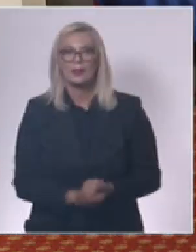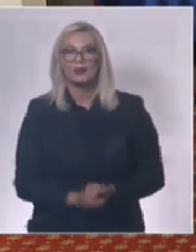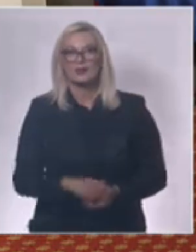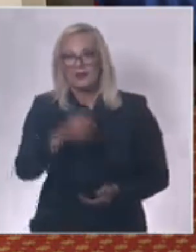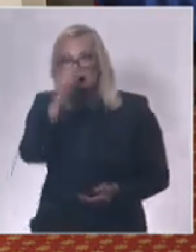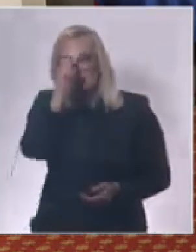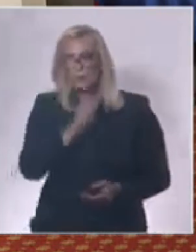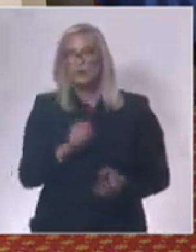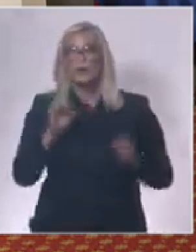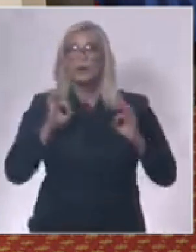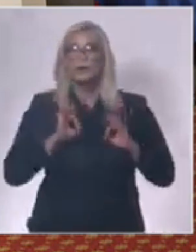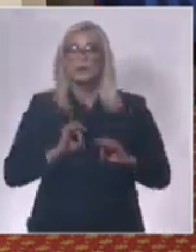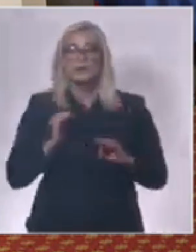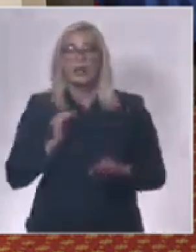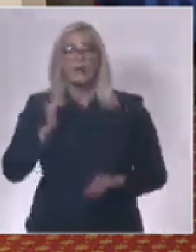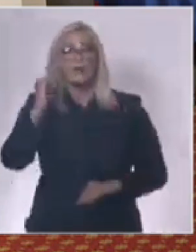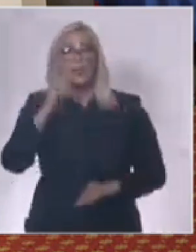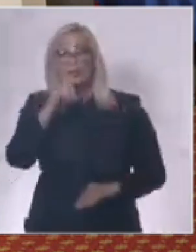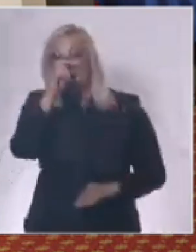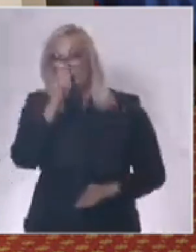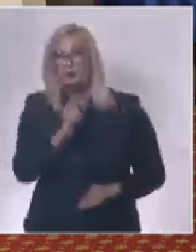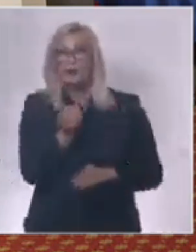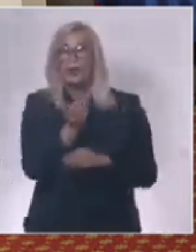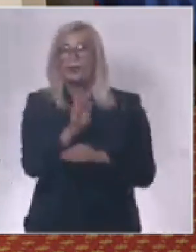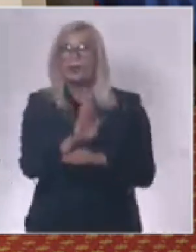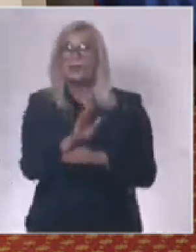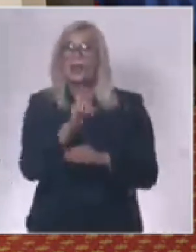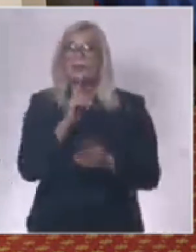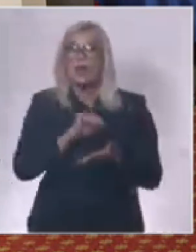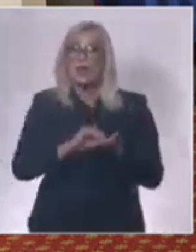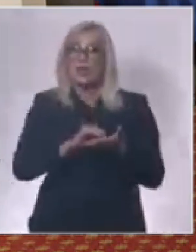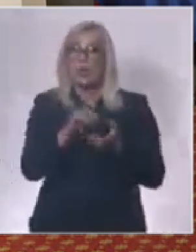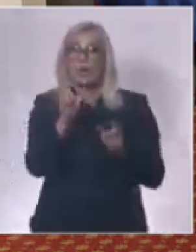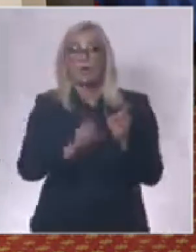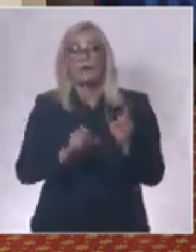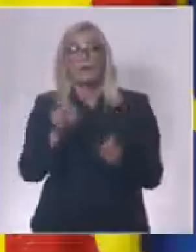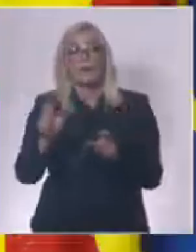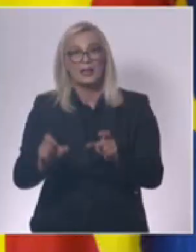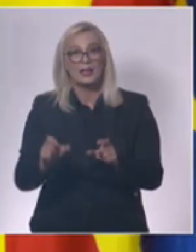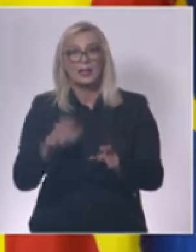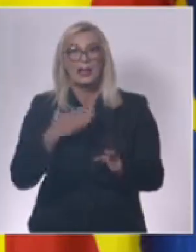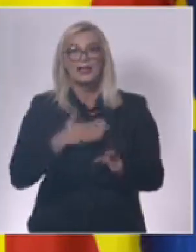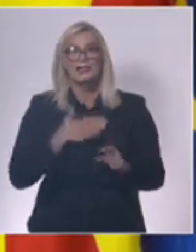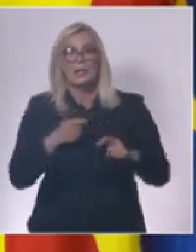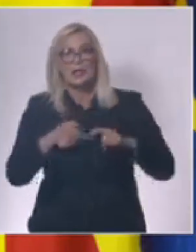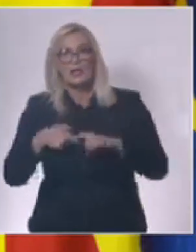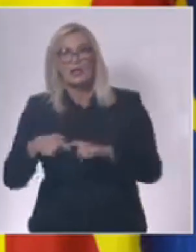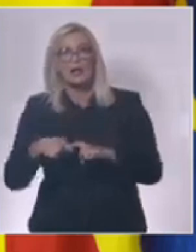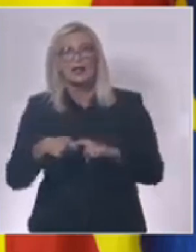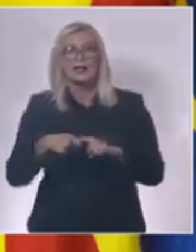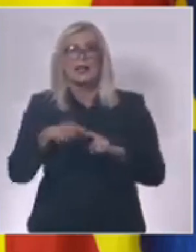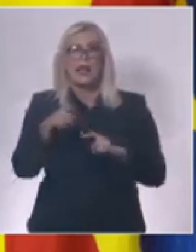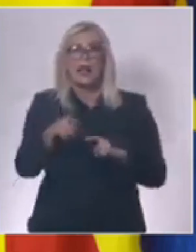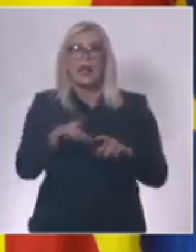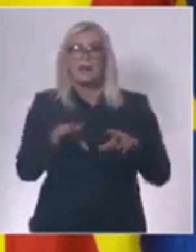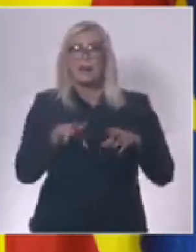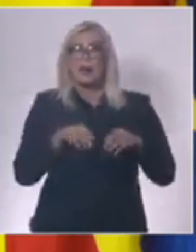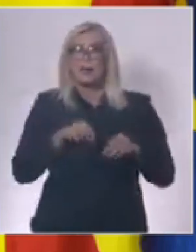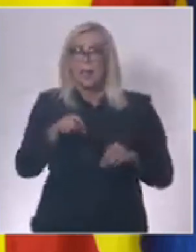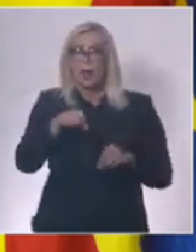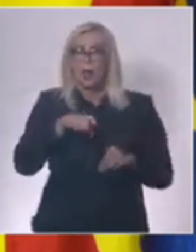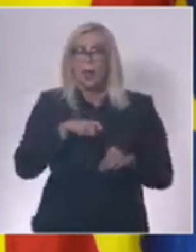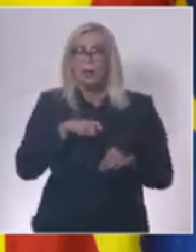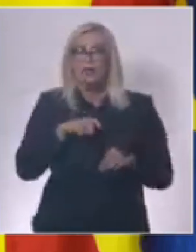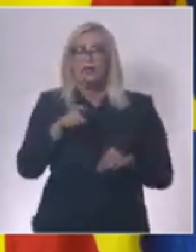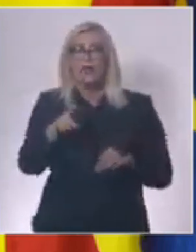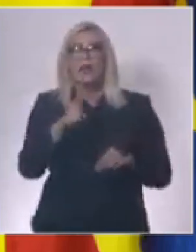Почитуван председател на владата, почитувани представници на медиумите, би се надоврзал на делот за преземените обврски во светло на